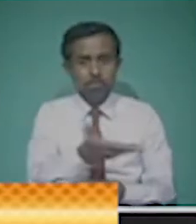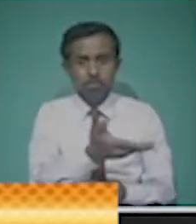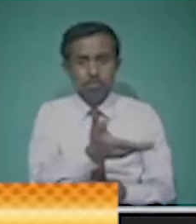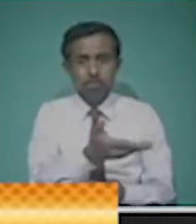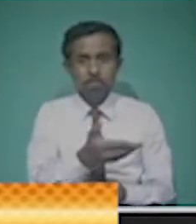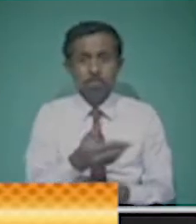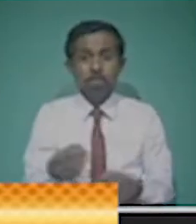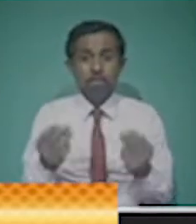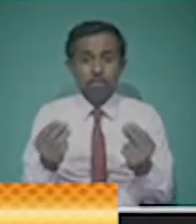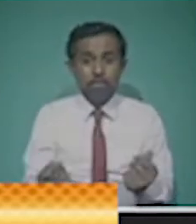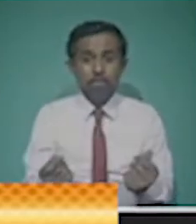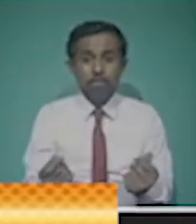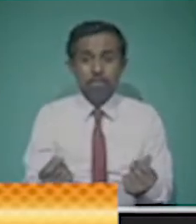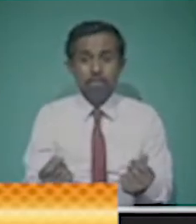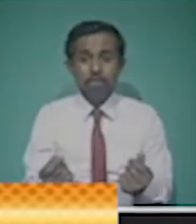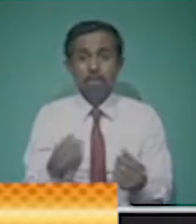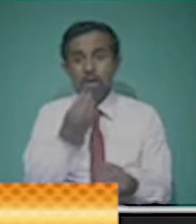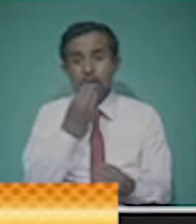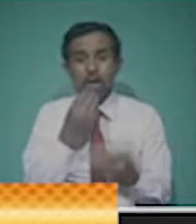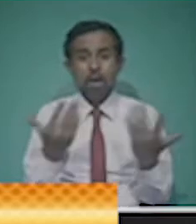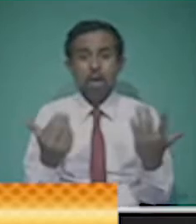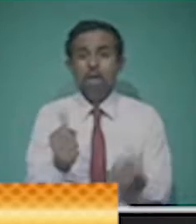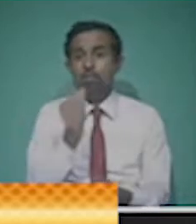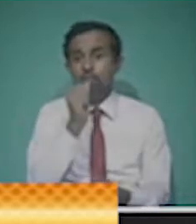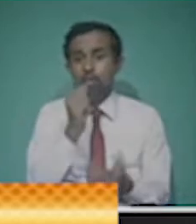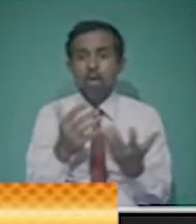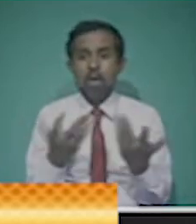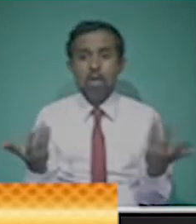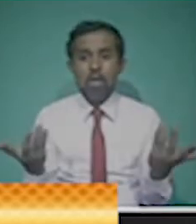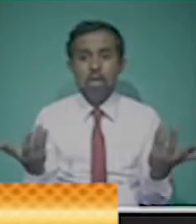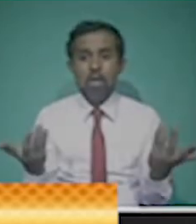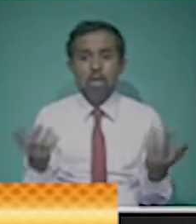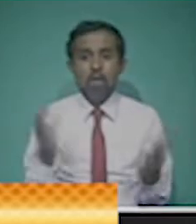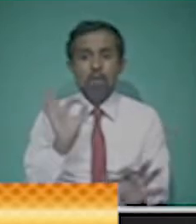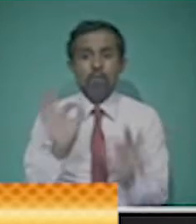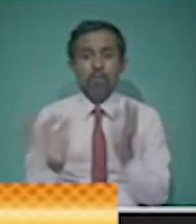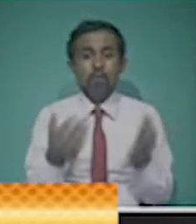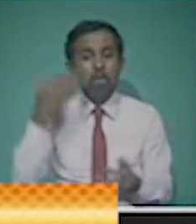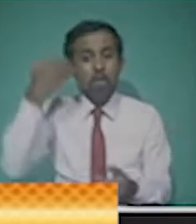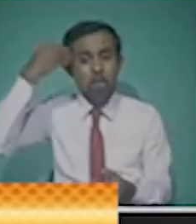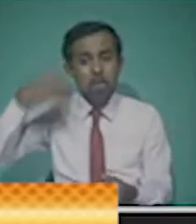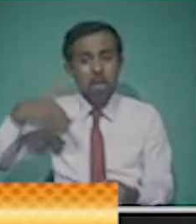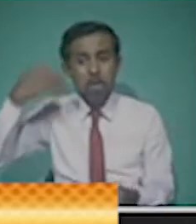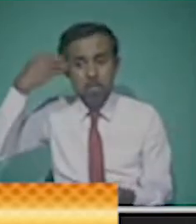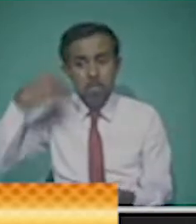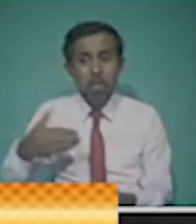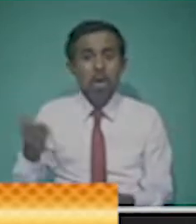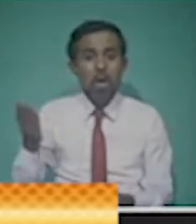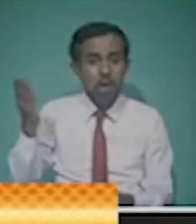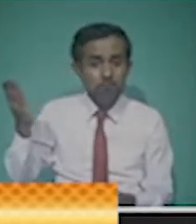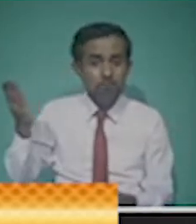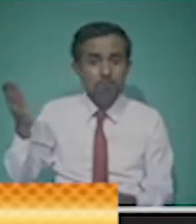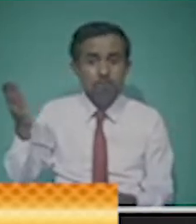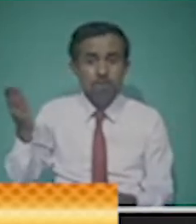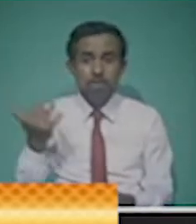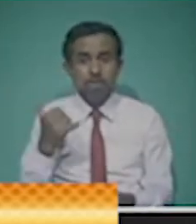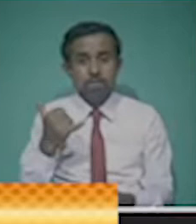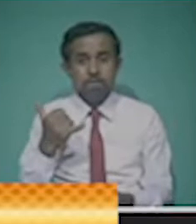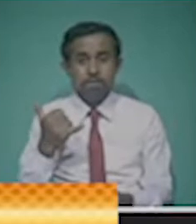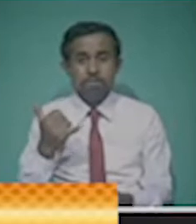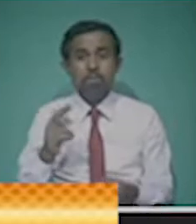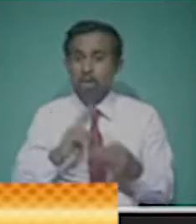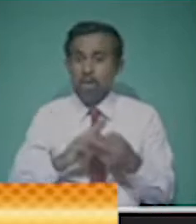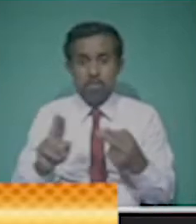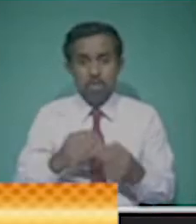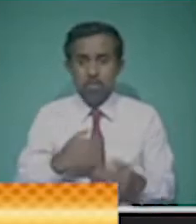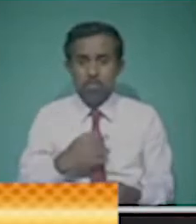இக்மனே கண்டனத்து ஒண்டனத்துவ பதுக்காரே மரண சிதுவன் சிதுவன் சிதுவை இதுவன் சிதுவன் எப்பாக்கில அவன்